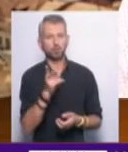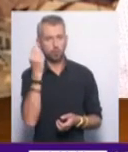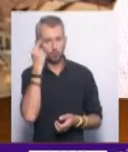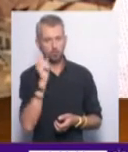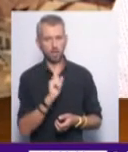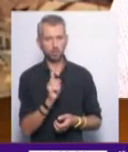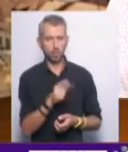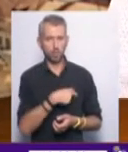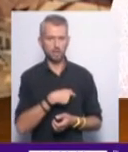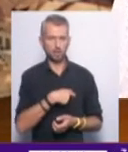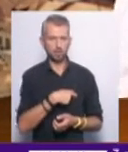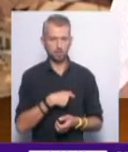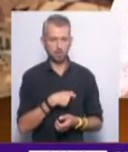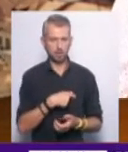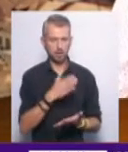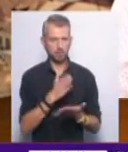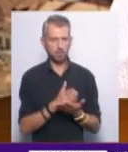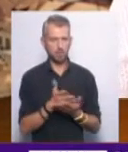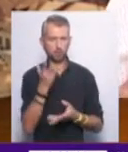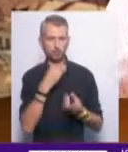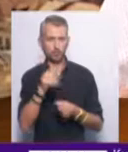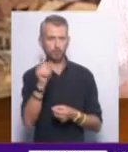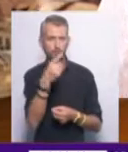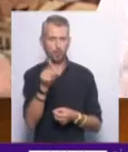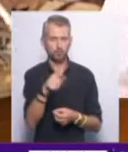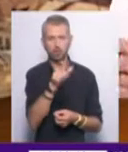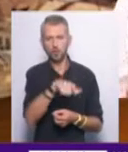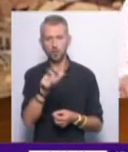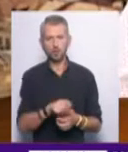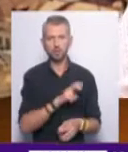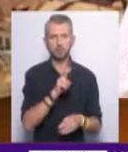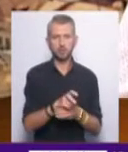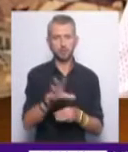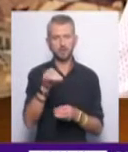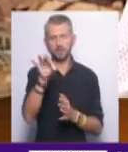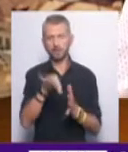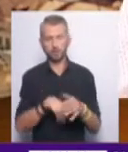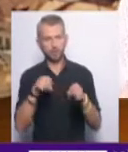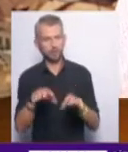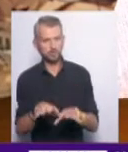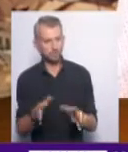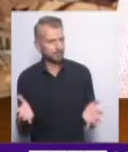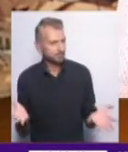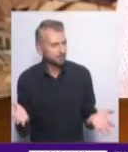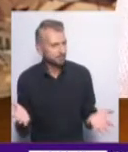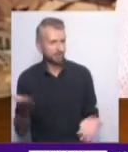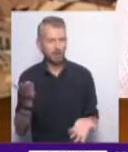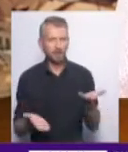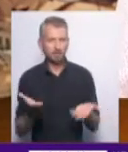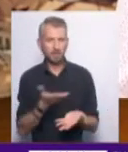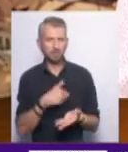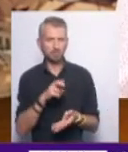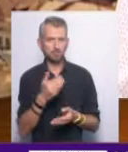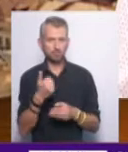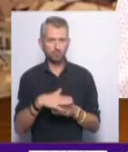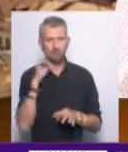що депутат має таку чарівну паличку, люди прийшли, все моментально вирішено. Ну, мабуть, ми б вже в